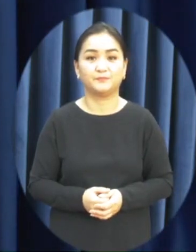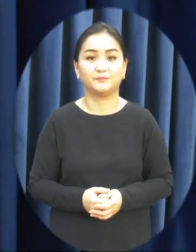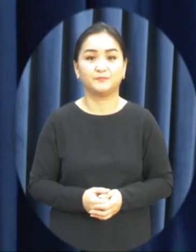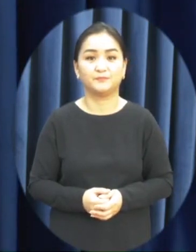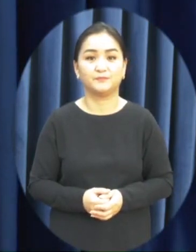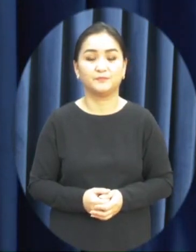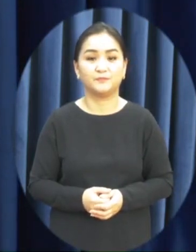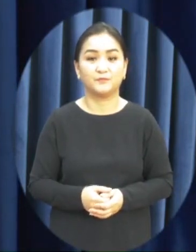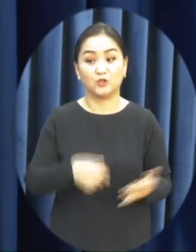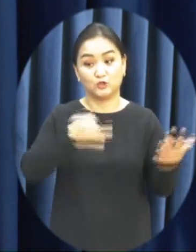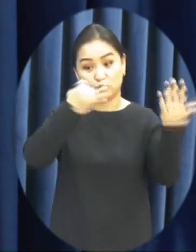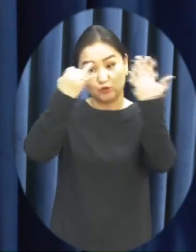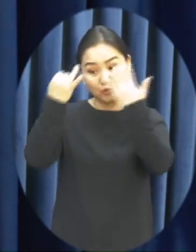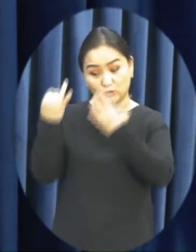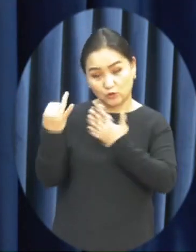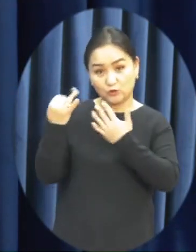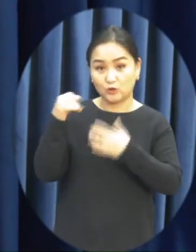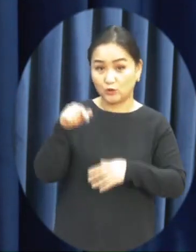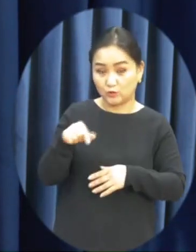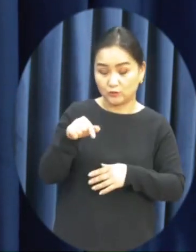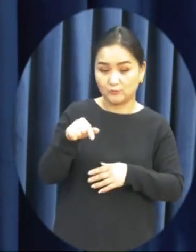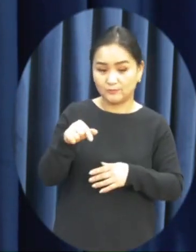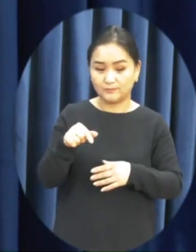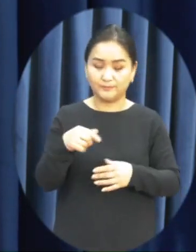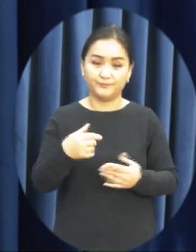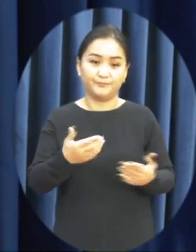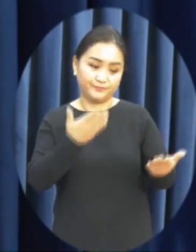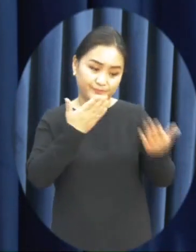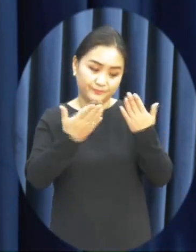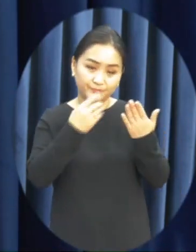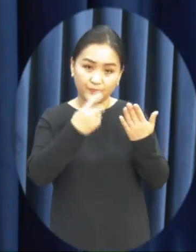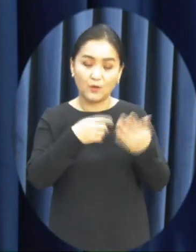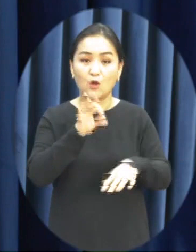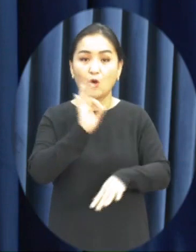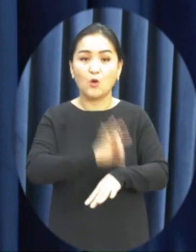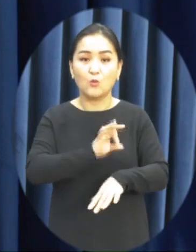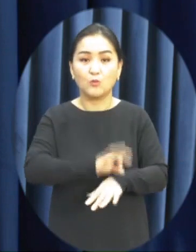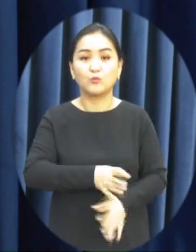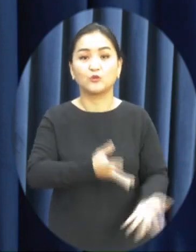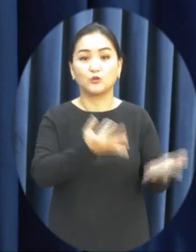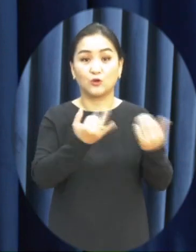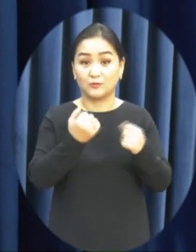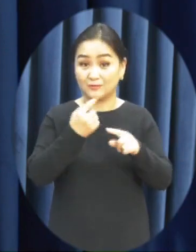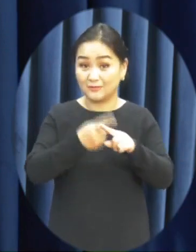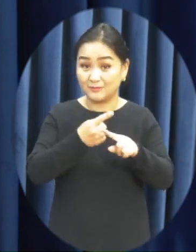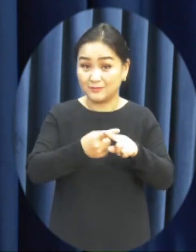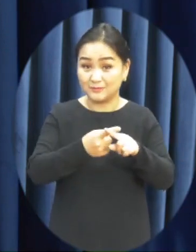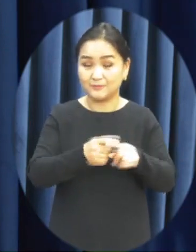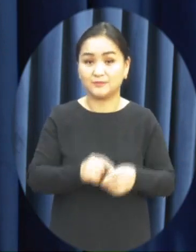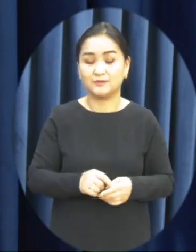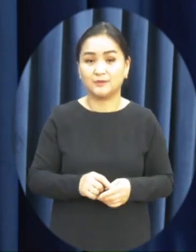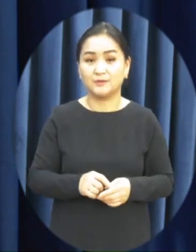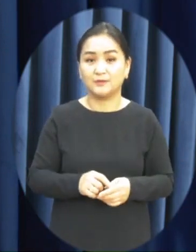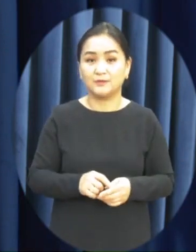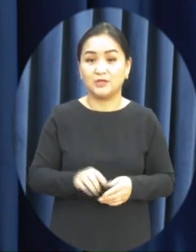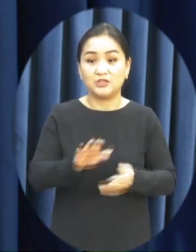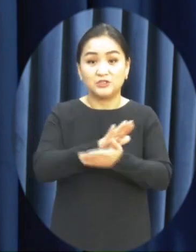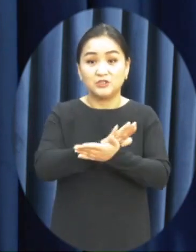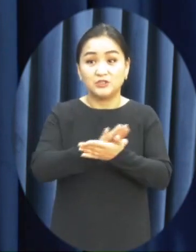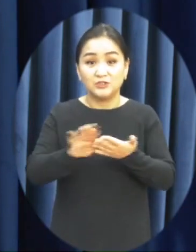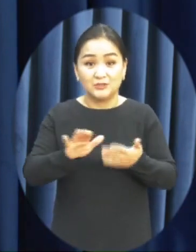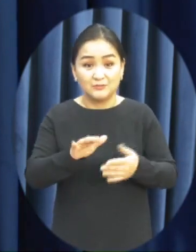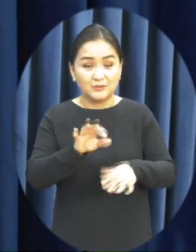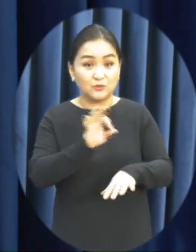Мэнгэсэн олтоногтай гарцээээг өвчилгийн тэхээргийн немэгдэээд. Зашийн бөртэгсэн тэхээргийн немэгдэээд.